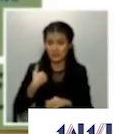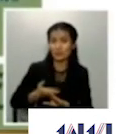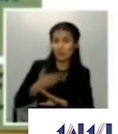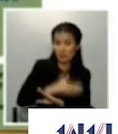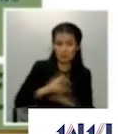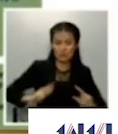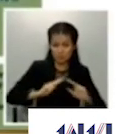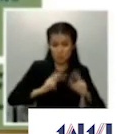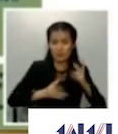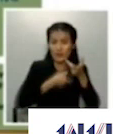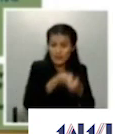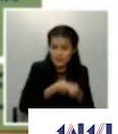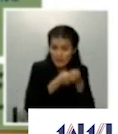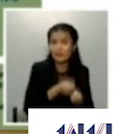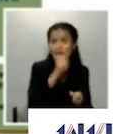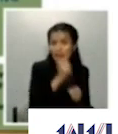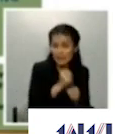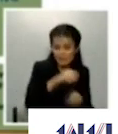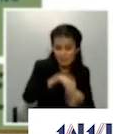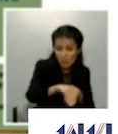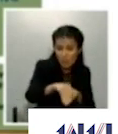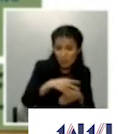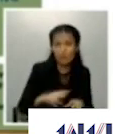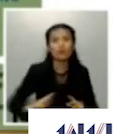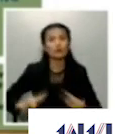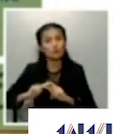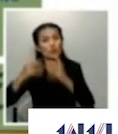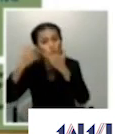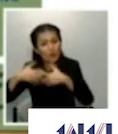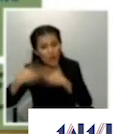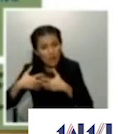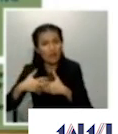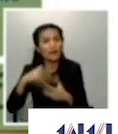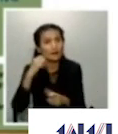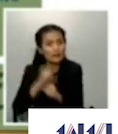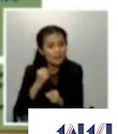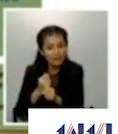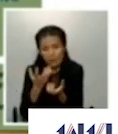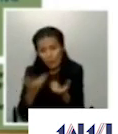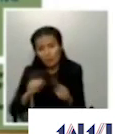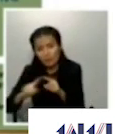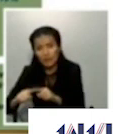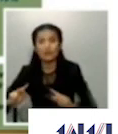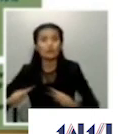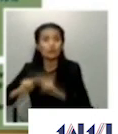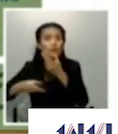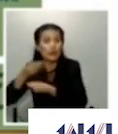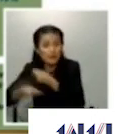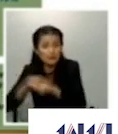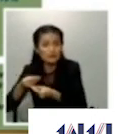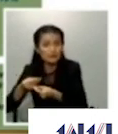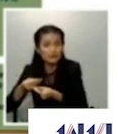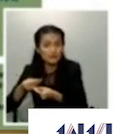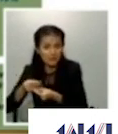ตกระทรวงอุตสาหกรรมเป็นผู้แปรรูปกระทรวงพาณิชย์เป็นผู้จำหน่ายแต่ทั้ง3หน่วยงานดังกล่